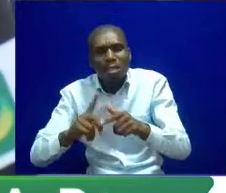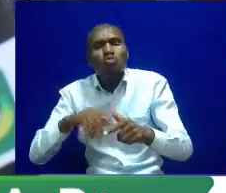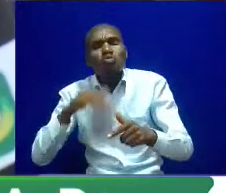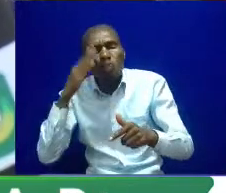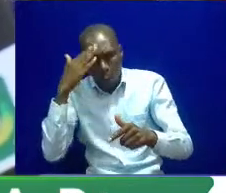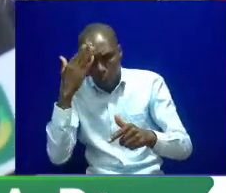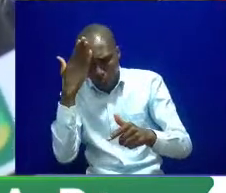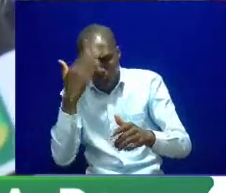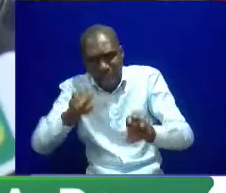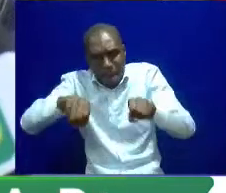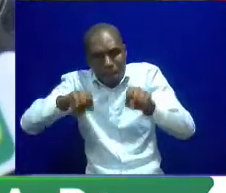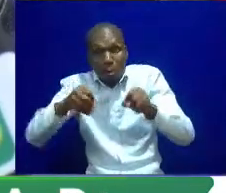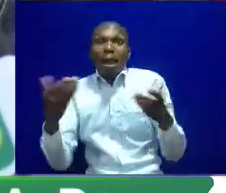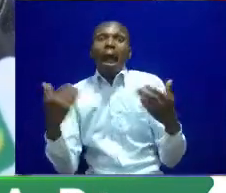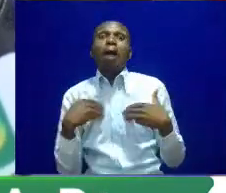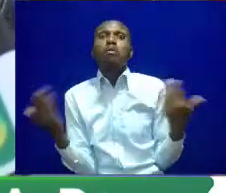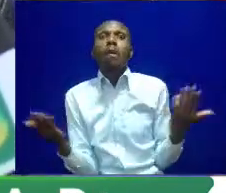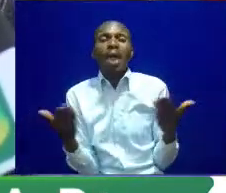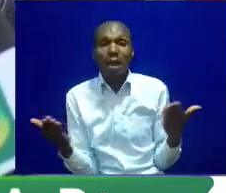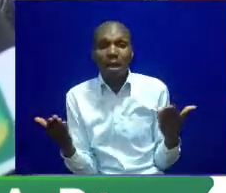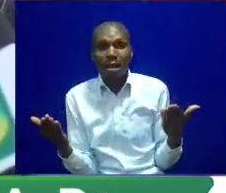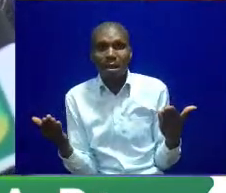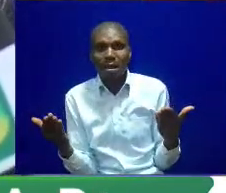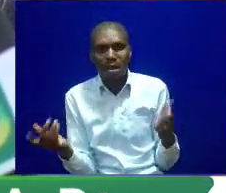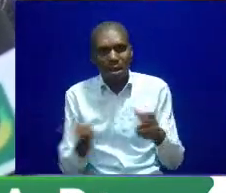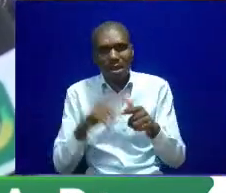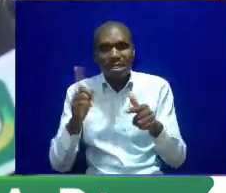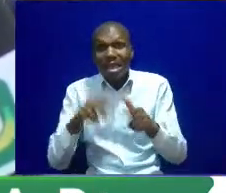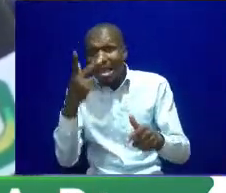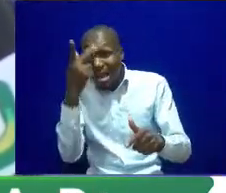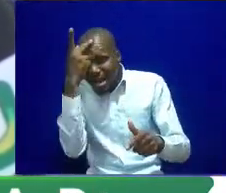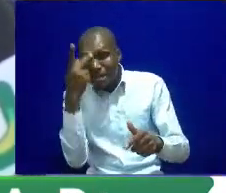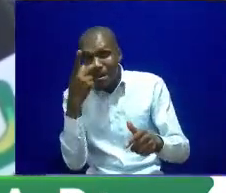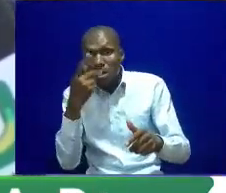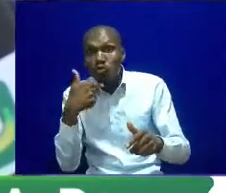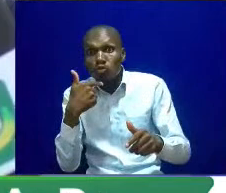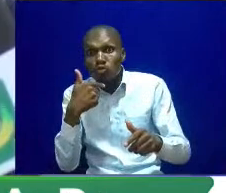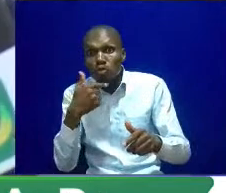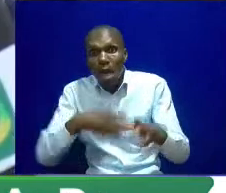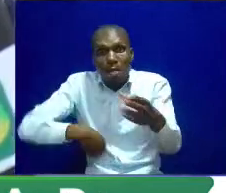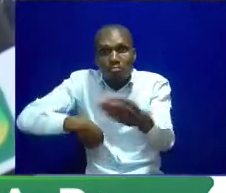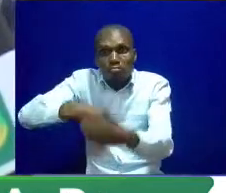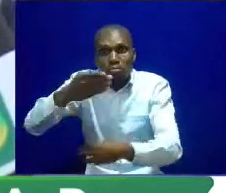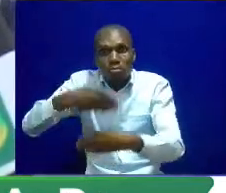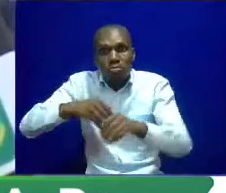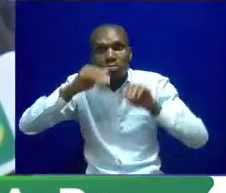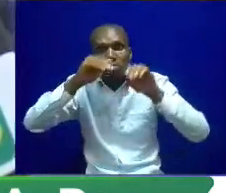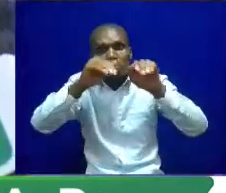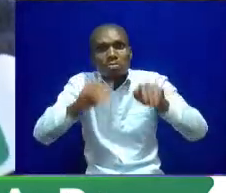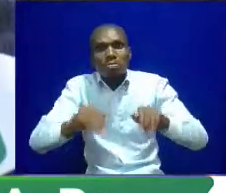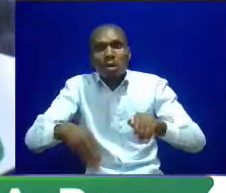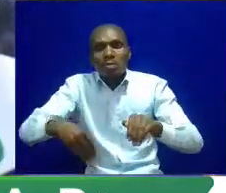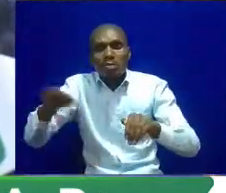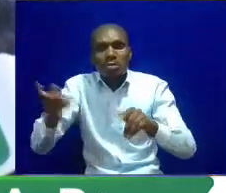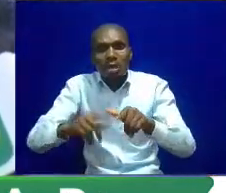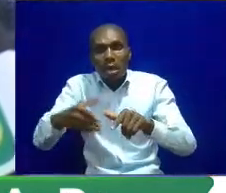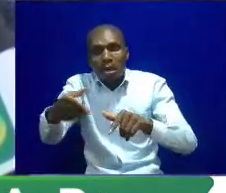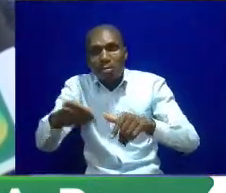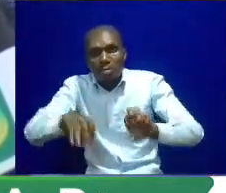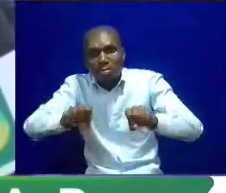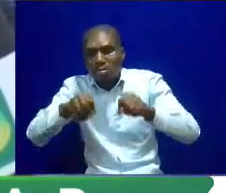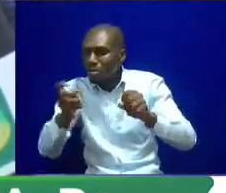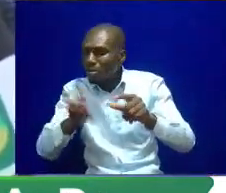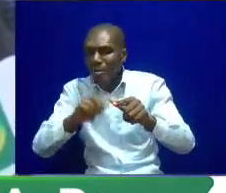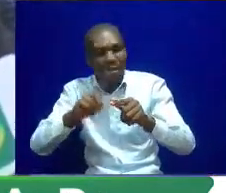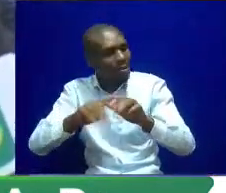ndi chipigipigi yo ngai gokurwera. Rora no ena bible bako ni amalimu. Nyore bako ni amalimu bawo ni bachikugura chipigipigi